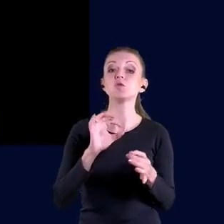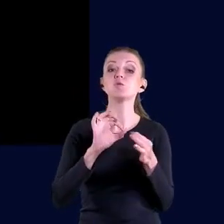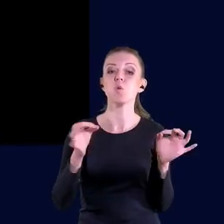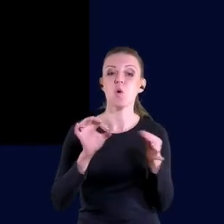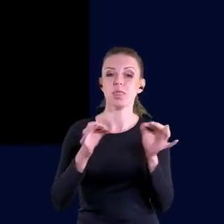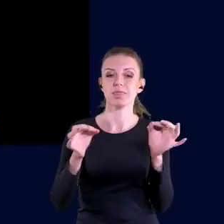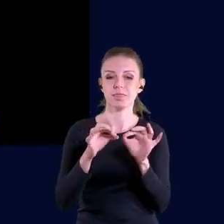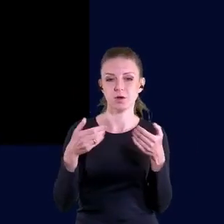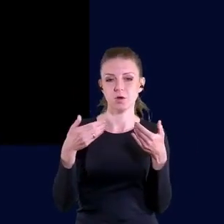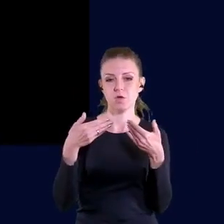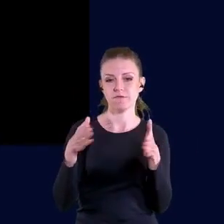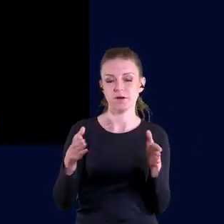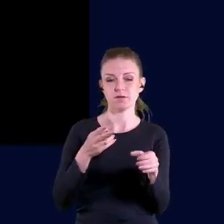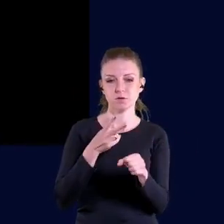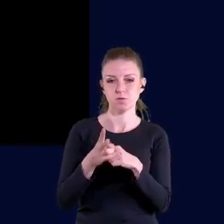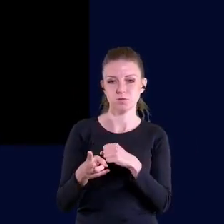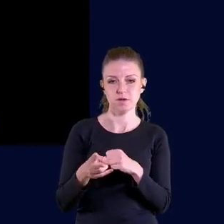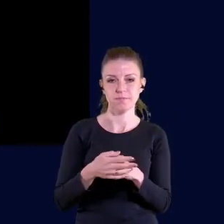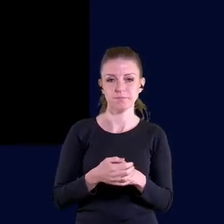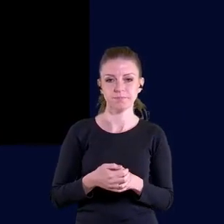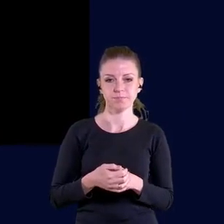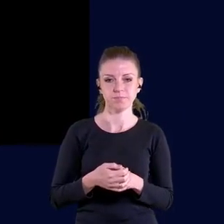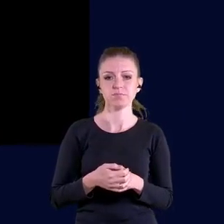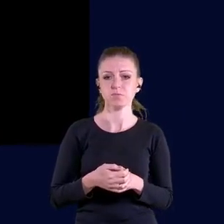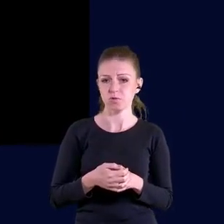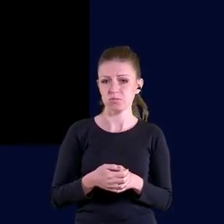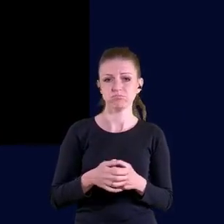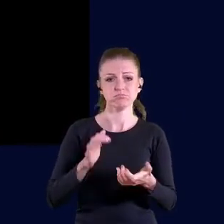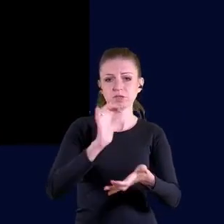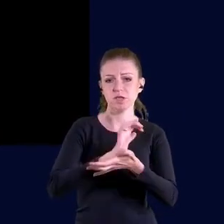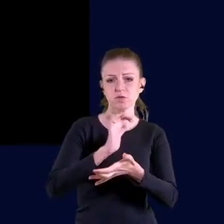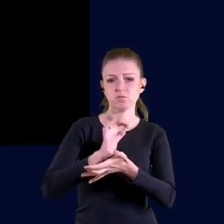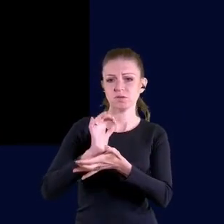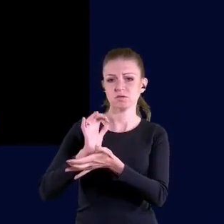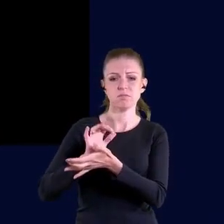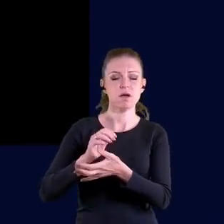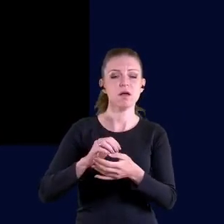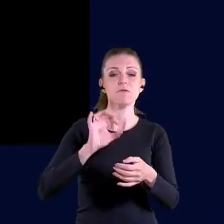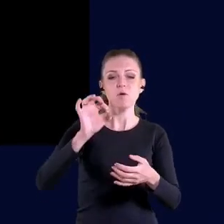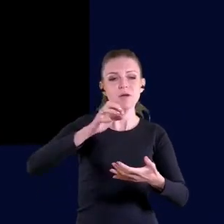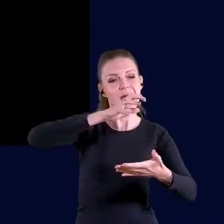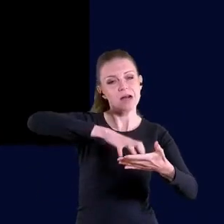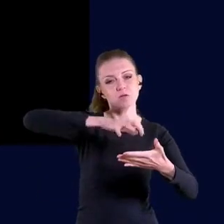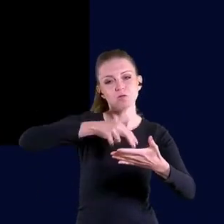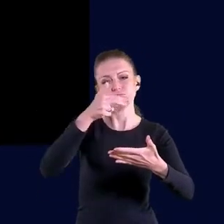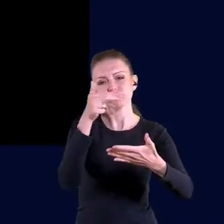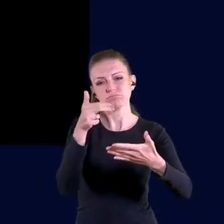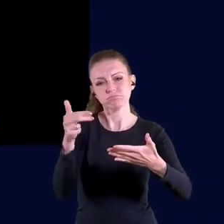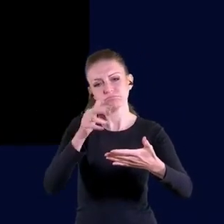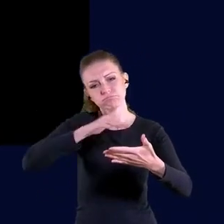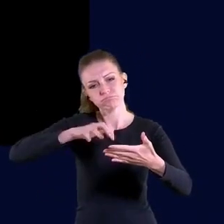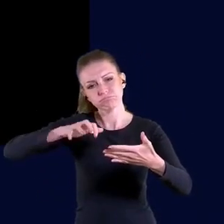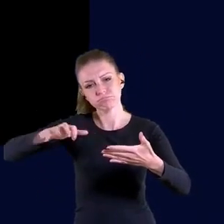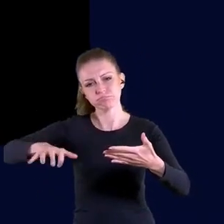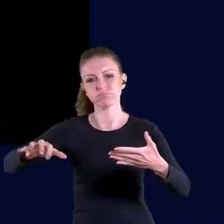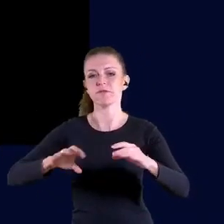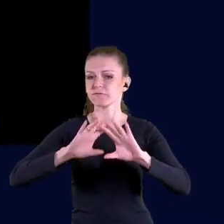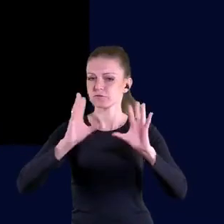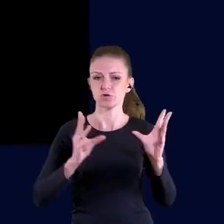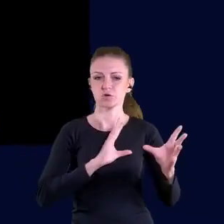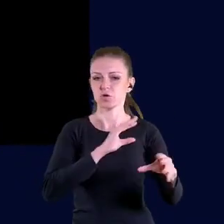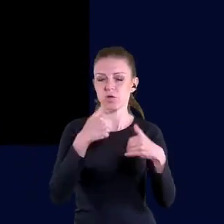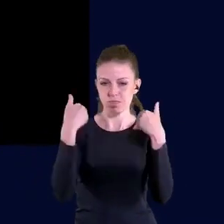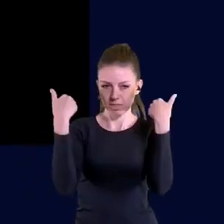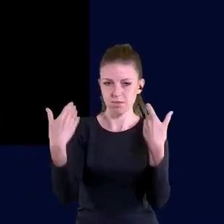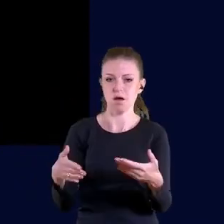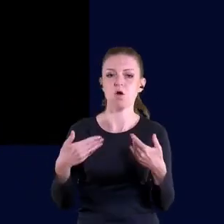prostu otwarte czasopisma które publikują wszystkie artykuły w otwartym dostępie i tutaj tą cechą taką